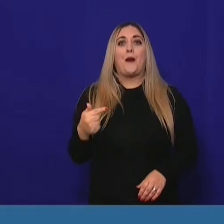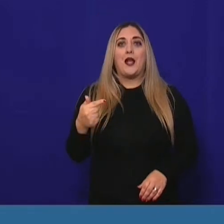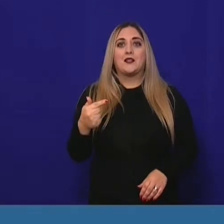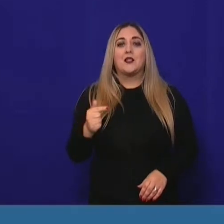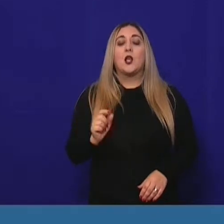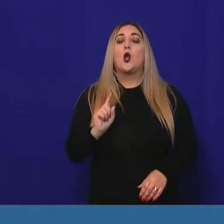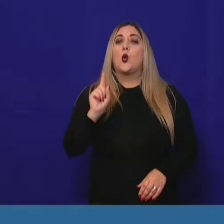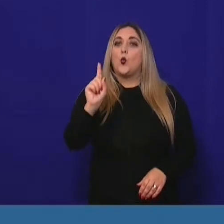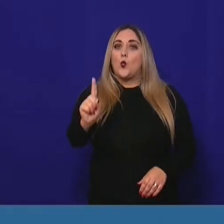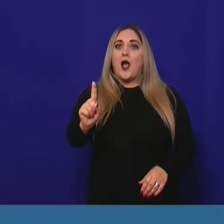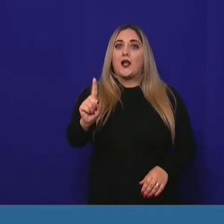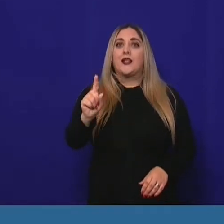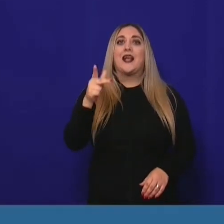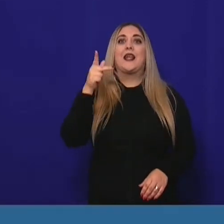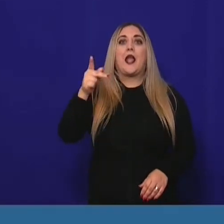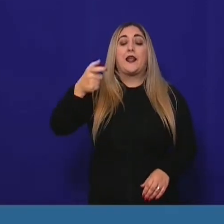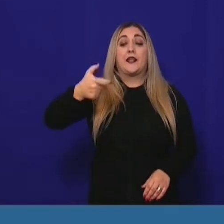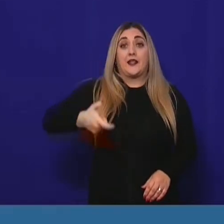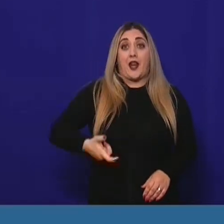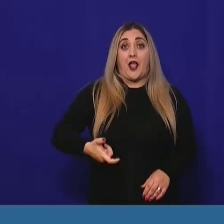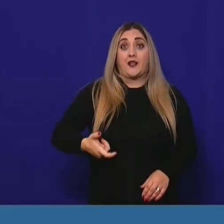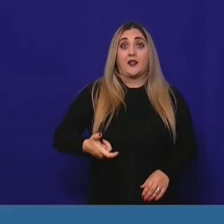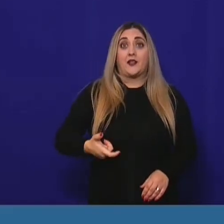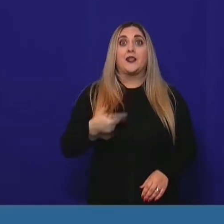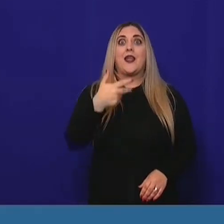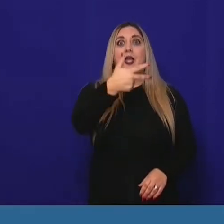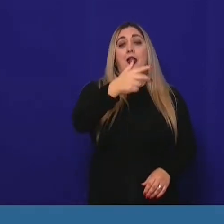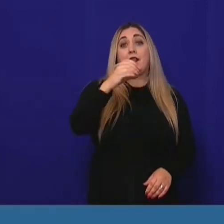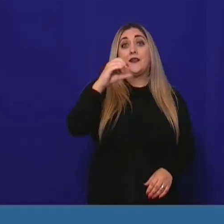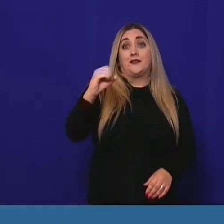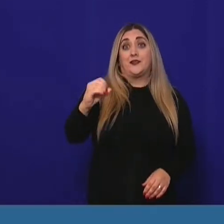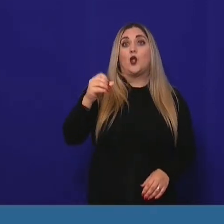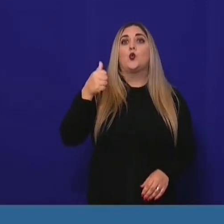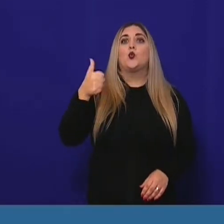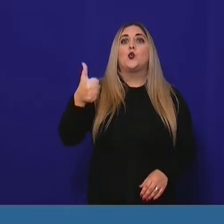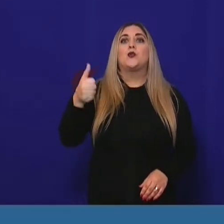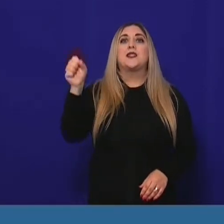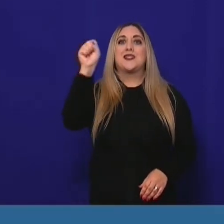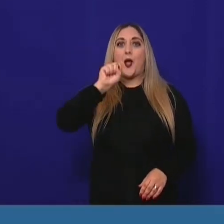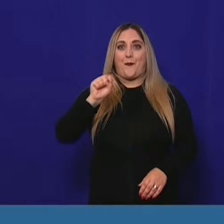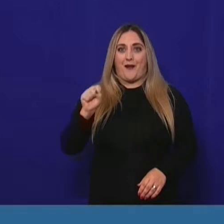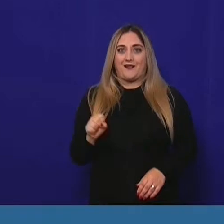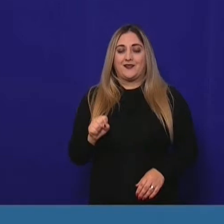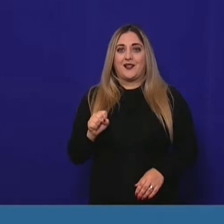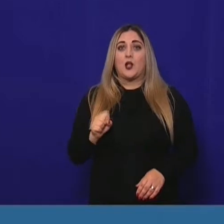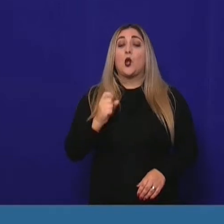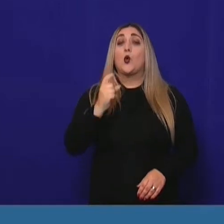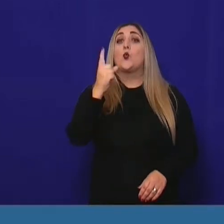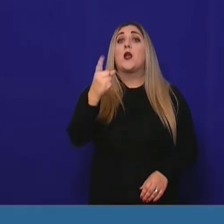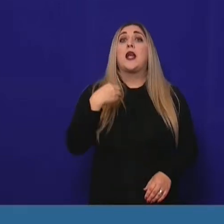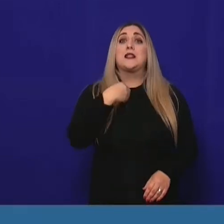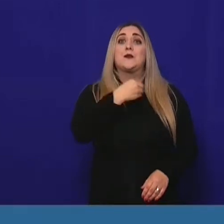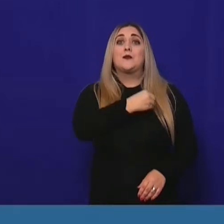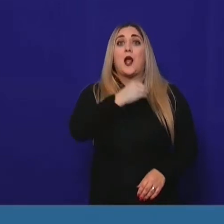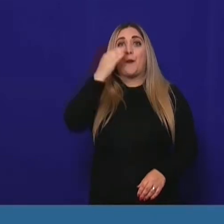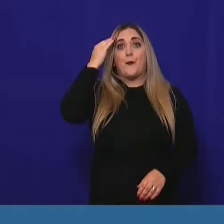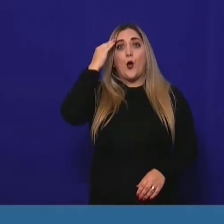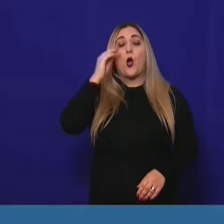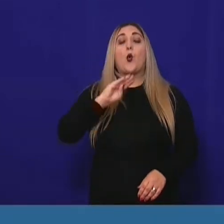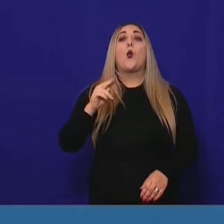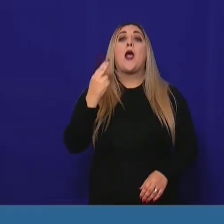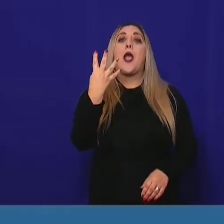għanna persuna f'Caring Grek, 80 persuna fil-Good Samaritan, persuna waħda f'Mount Carmel u